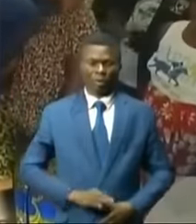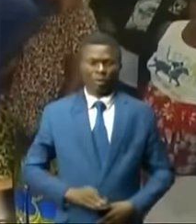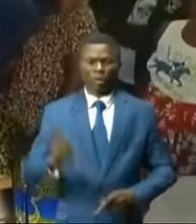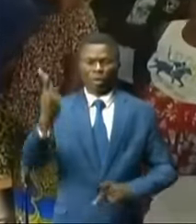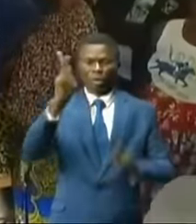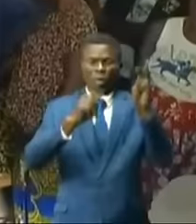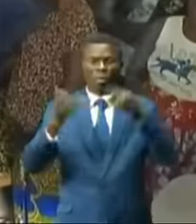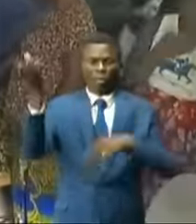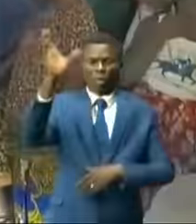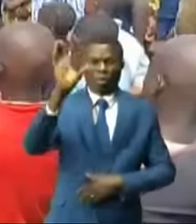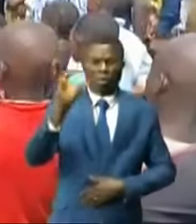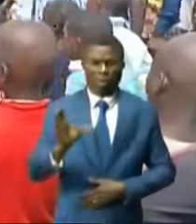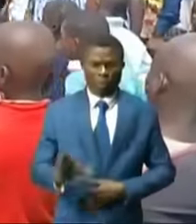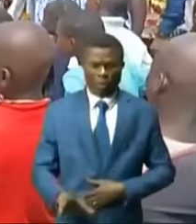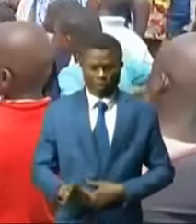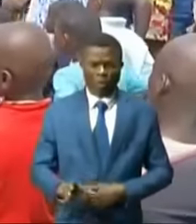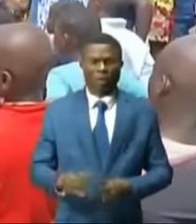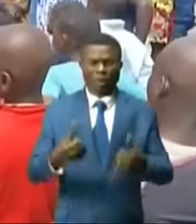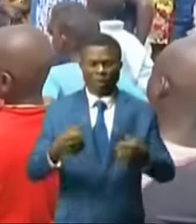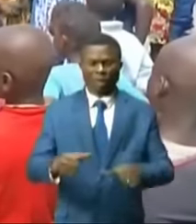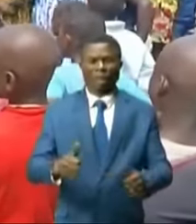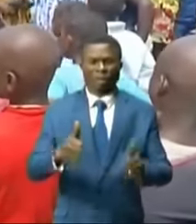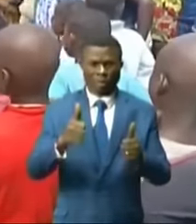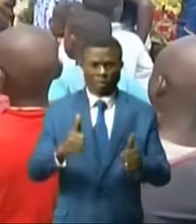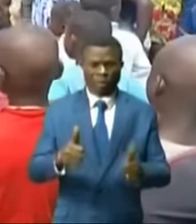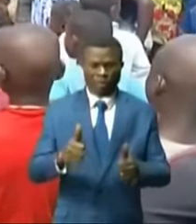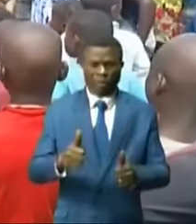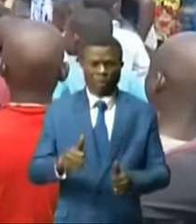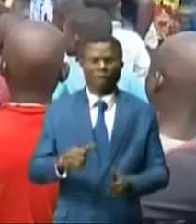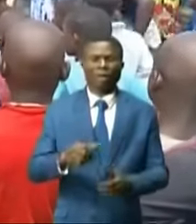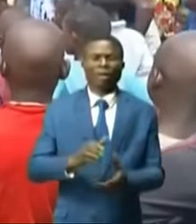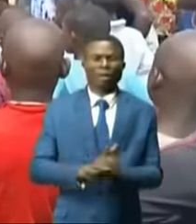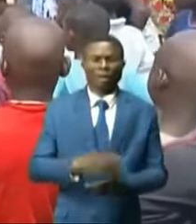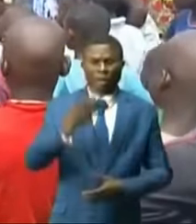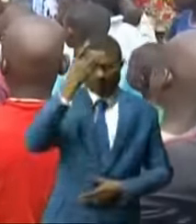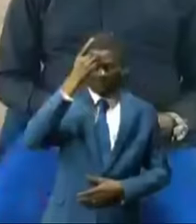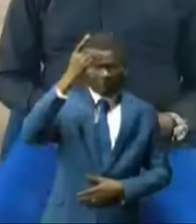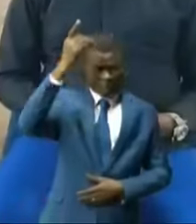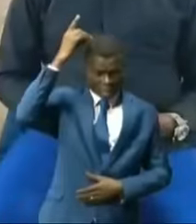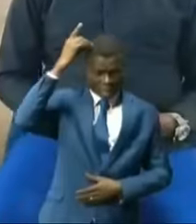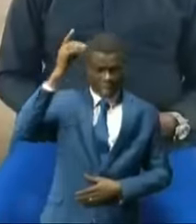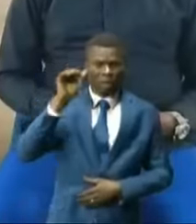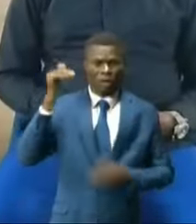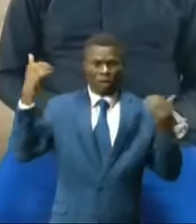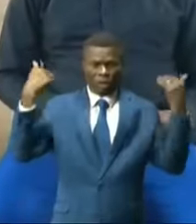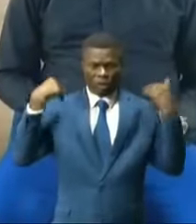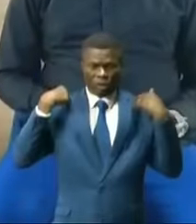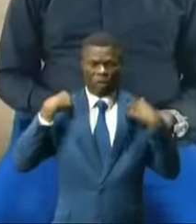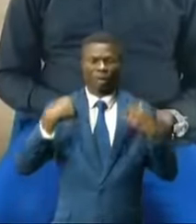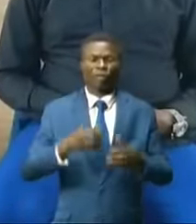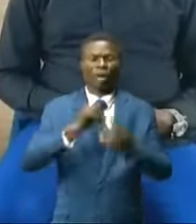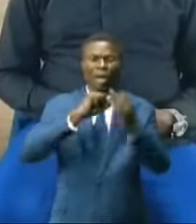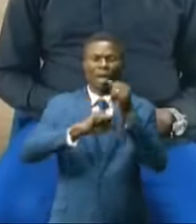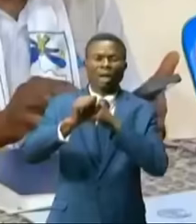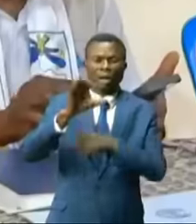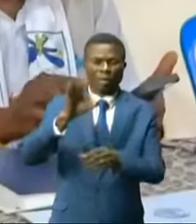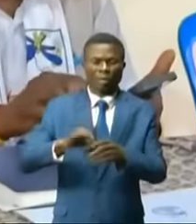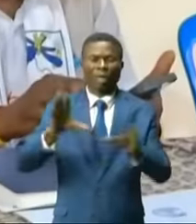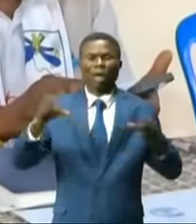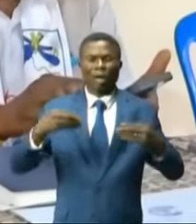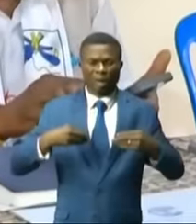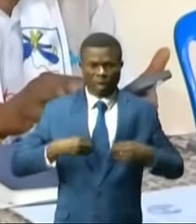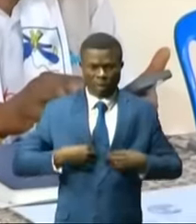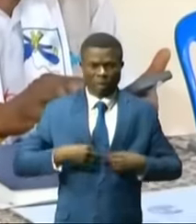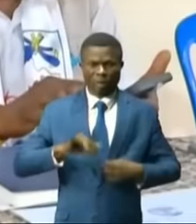le peuple du Congo central reste intacte. Daniel Moukoko Samba, directeur politique de l'équipe de campagne, l'a affirmé aux